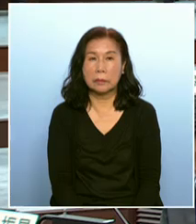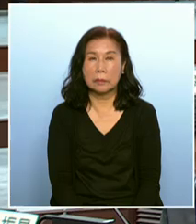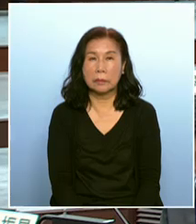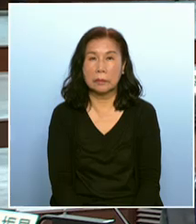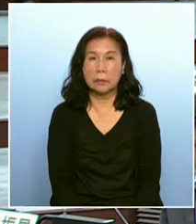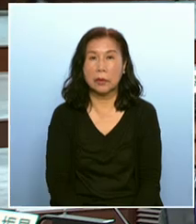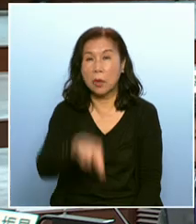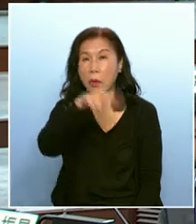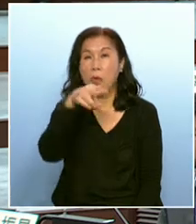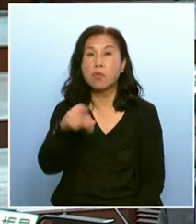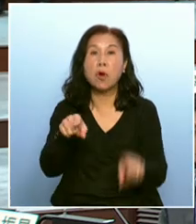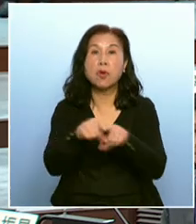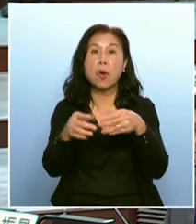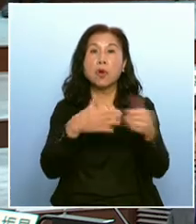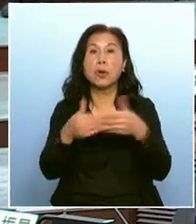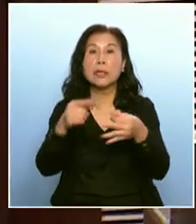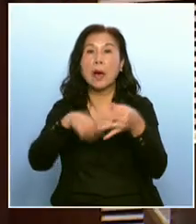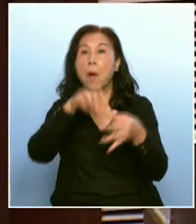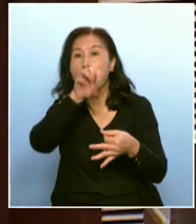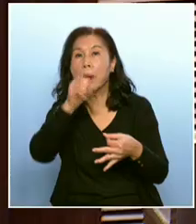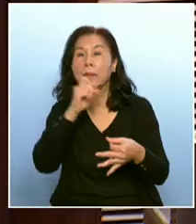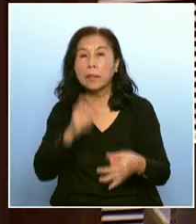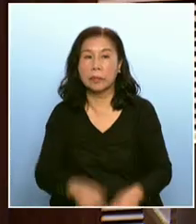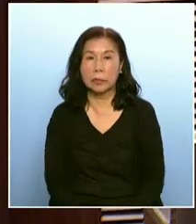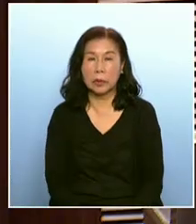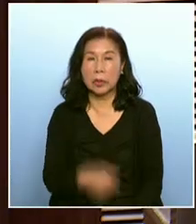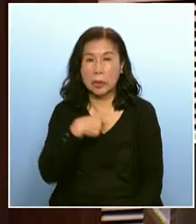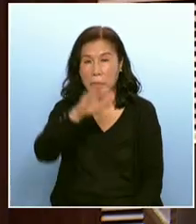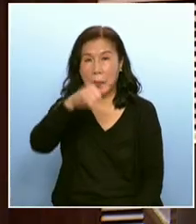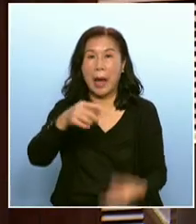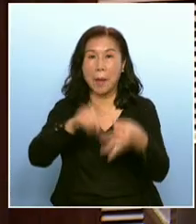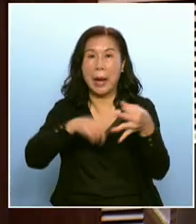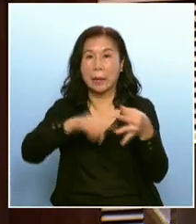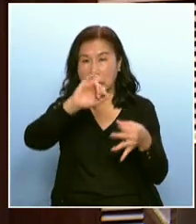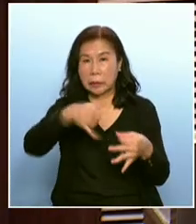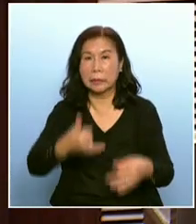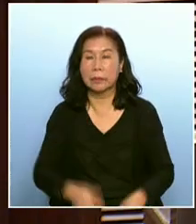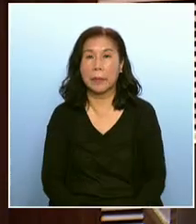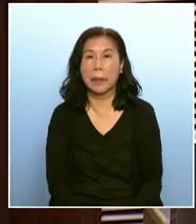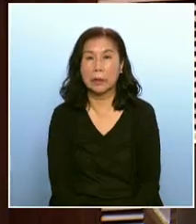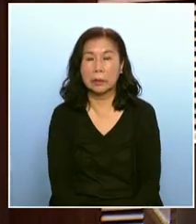揾同事出去同阿 Holly 佢哋講，叫佢哋講，叫阿 Holly 過嚟啊。